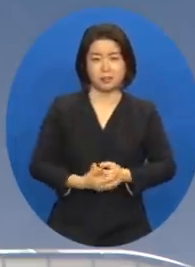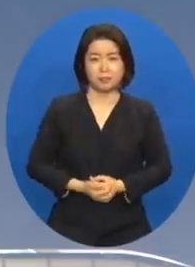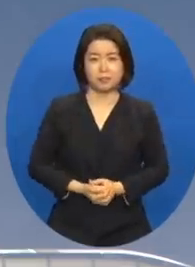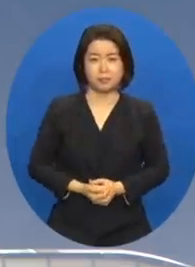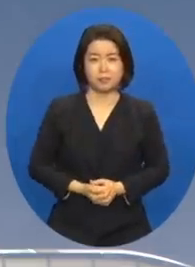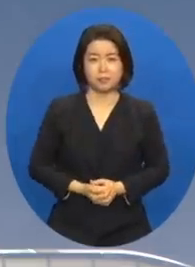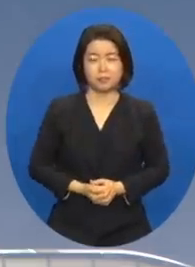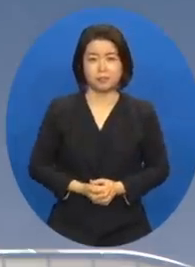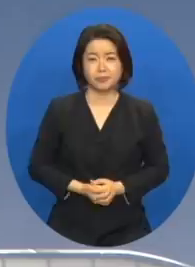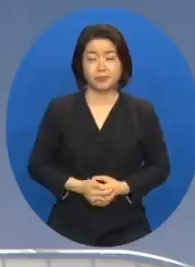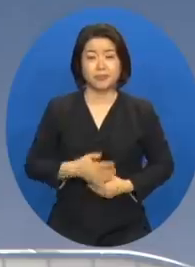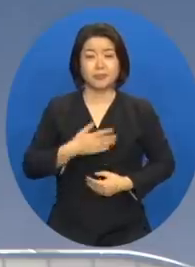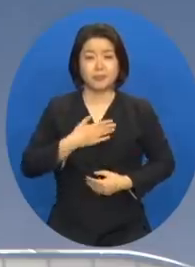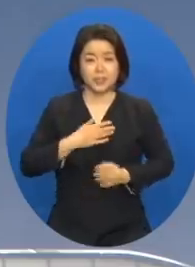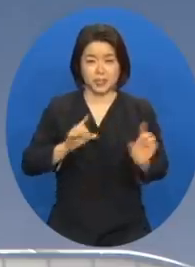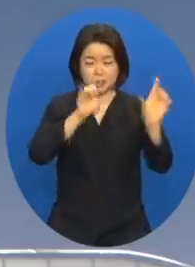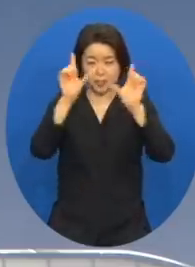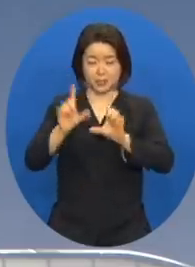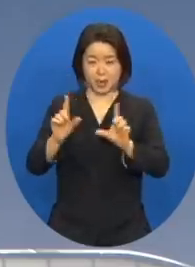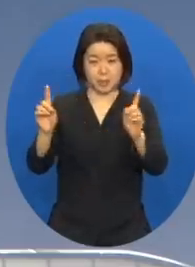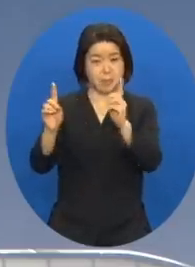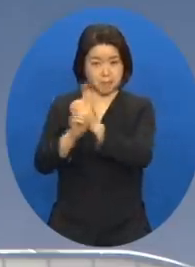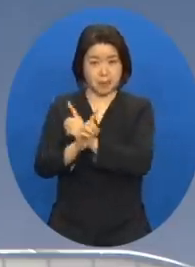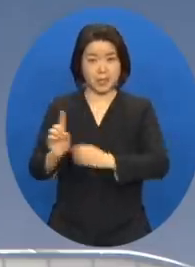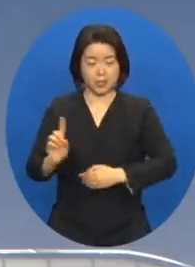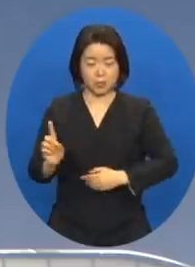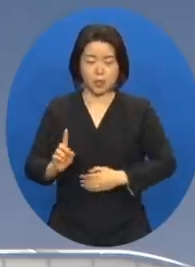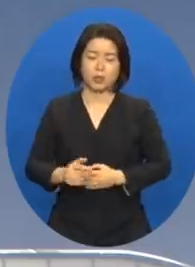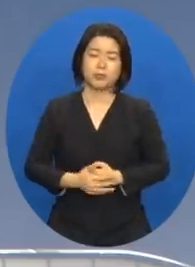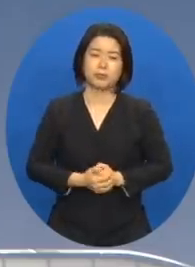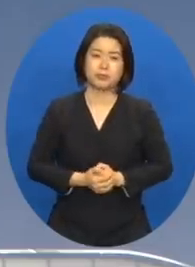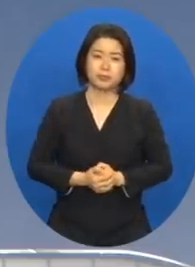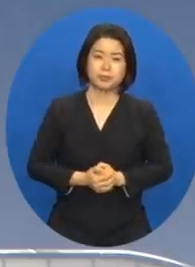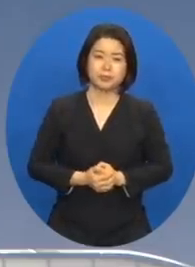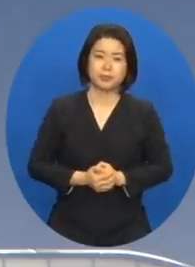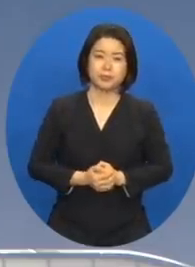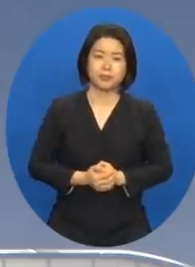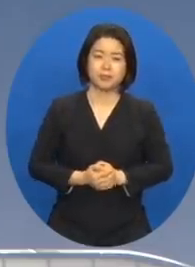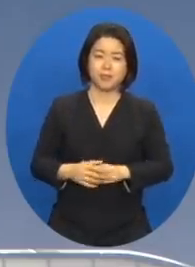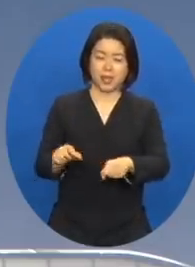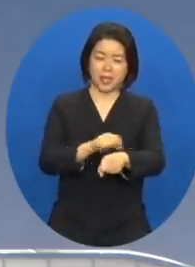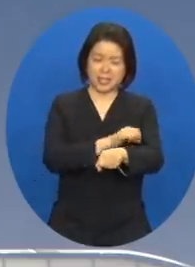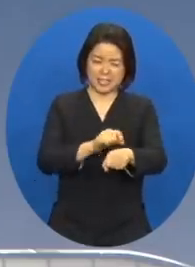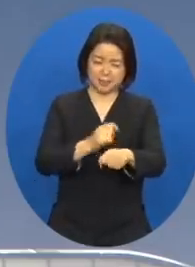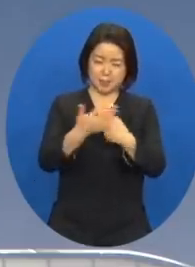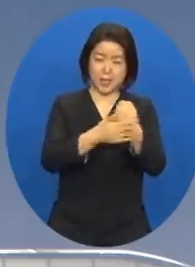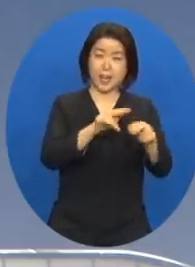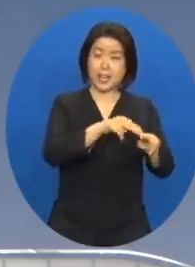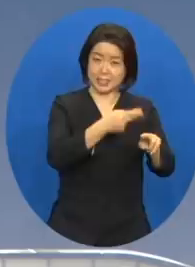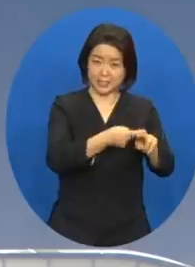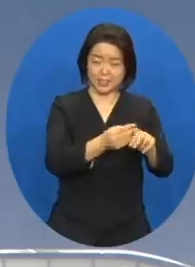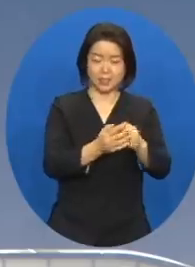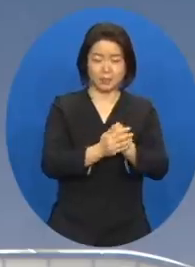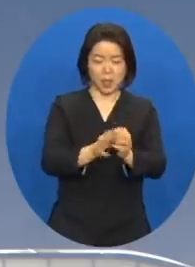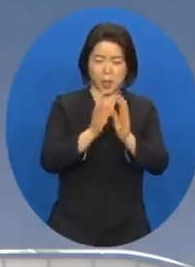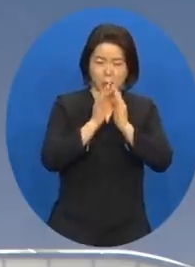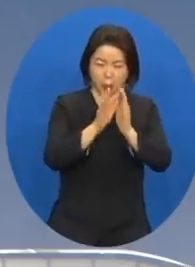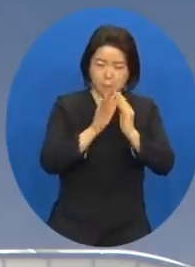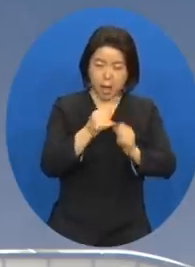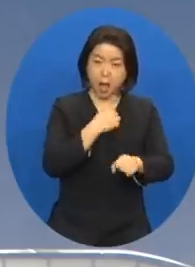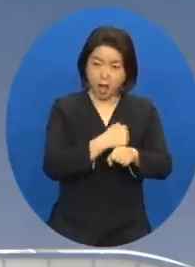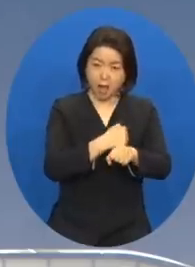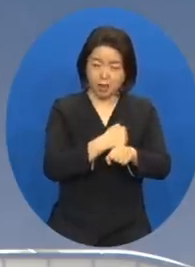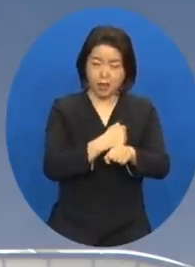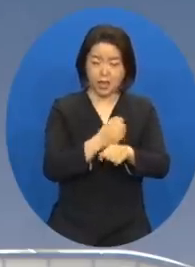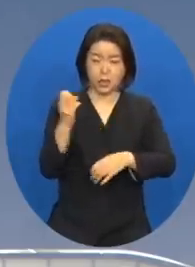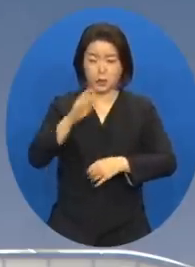거라니까요. 제가 제 삶이 변화가 된 것은 아주 특별한 은사, 방언을 하거나 또는